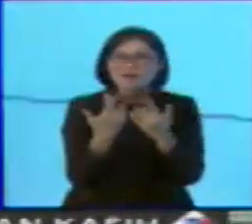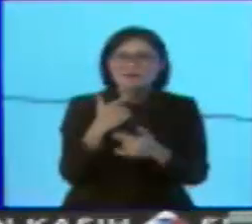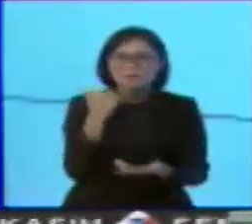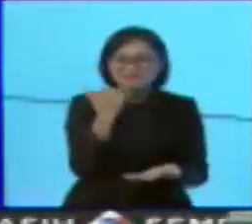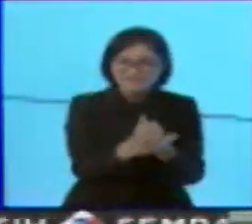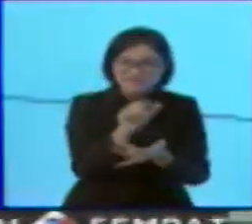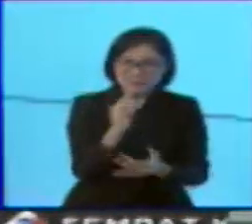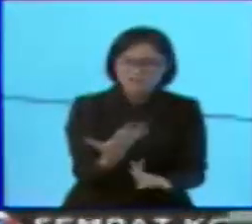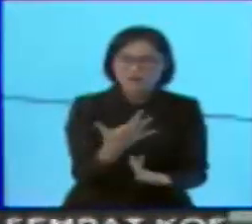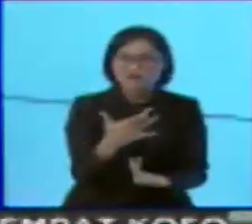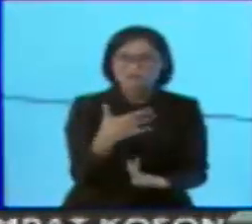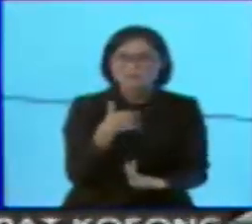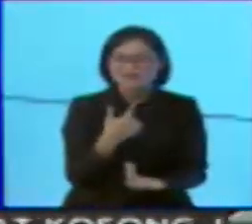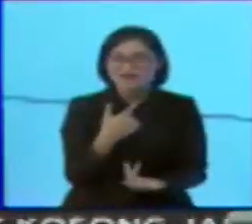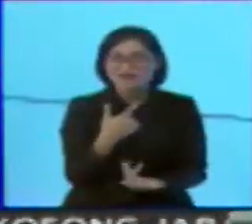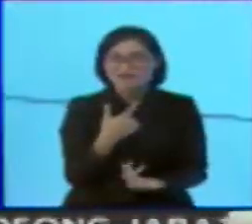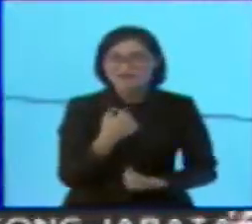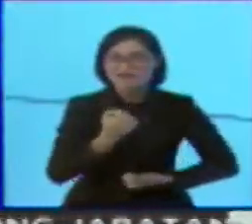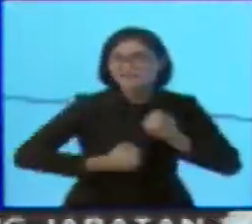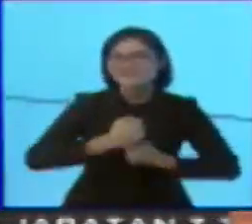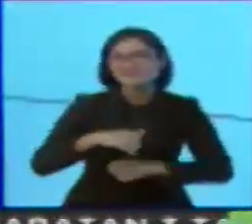kita menggalang kebersamaan, ya.